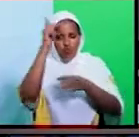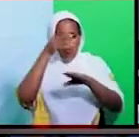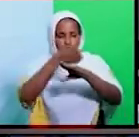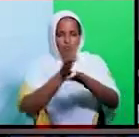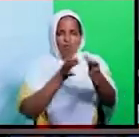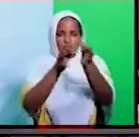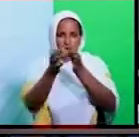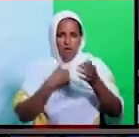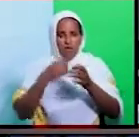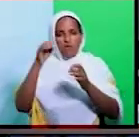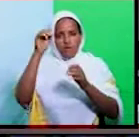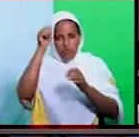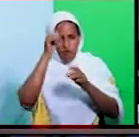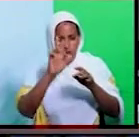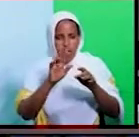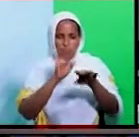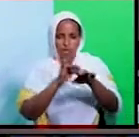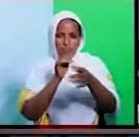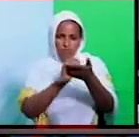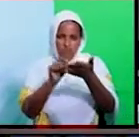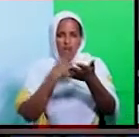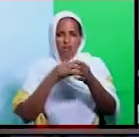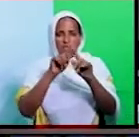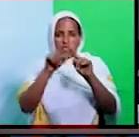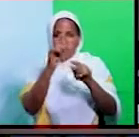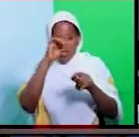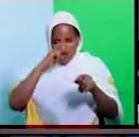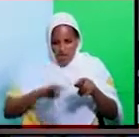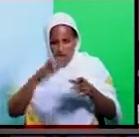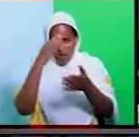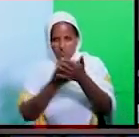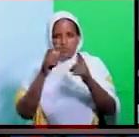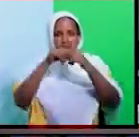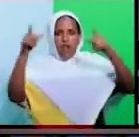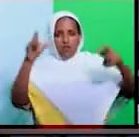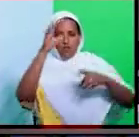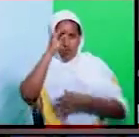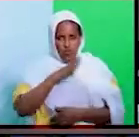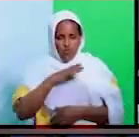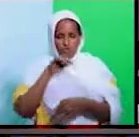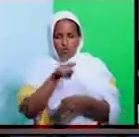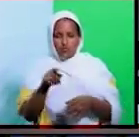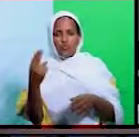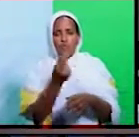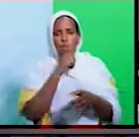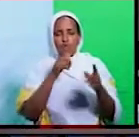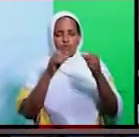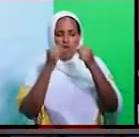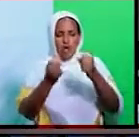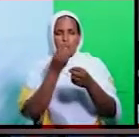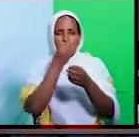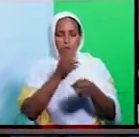አይችልም። ስለዛ የተጻፈ ነው ቃሉ። ስለዚህ ከቃሉ ባሻገር ያለውን መልእክት ወደ መረዳት ራስን ማሳደግ በጣም ወሳኝ